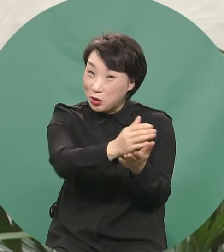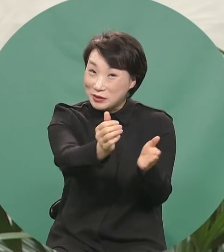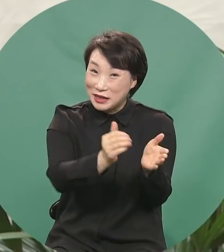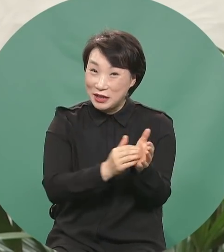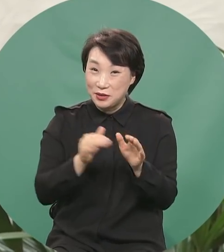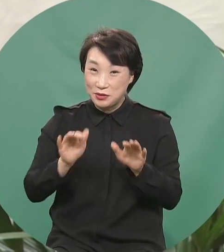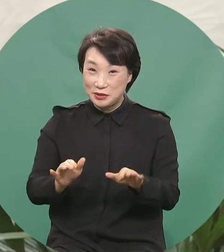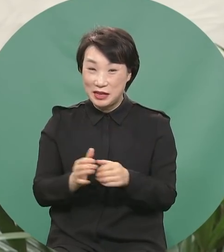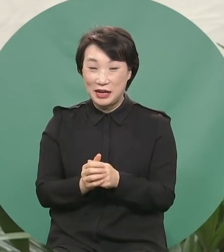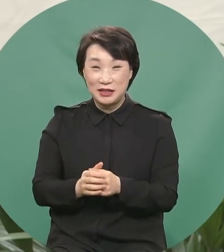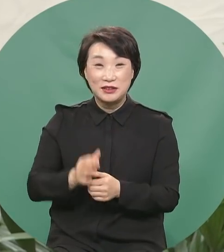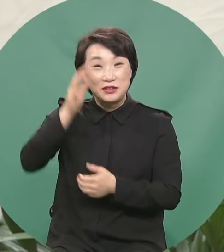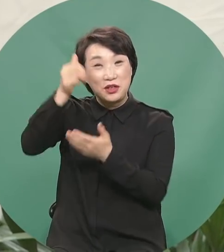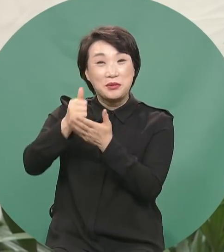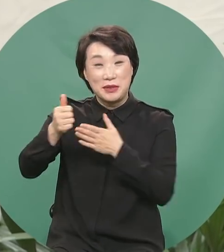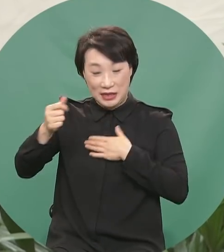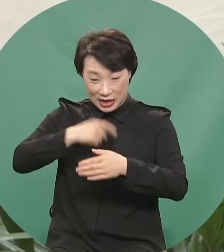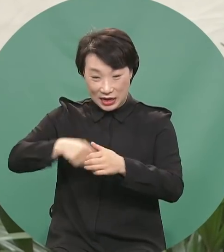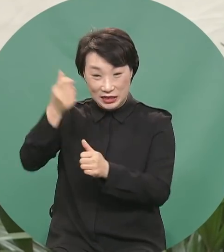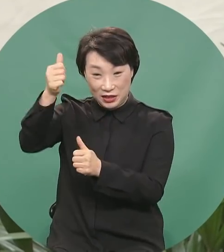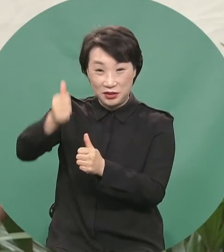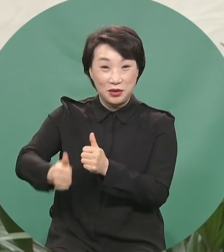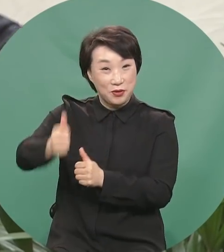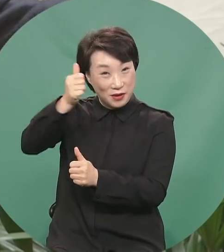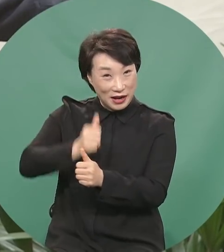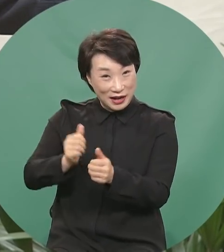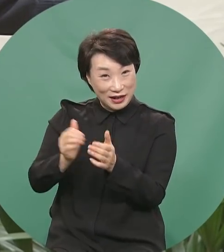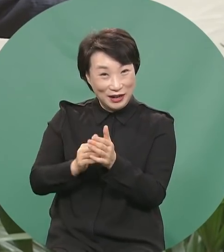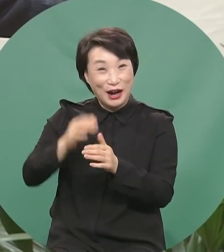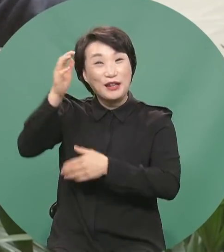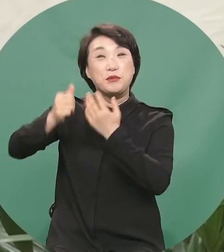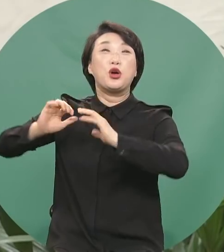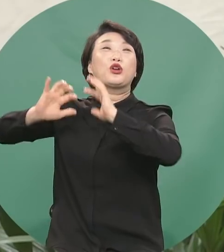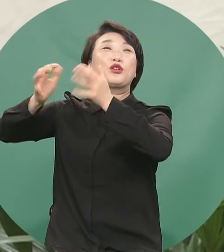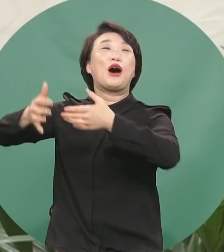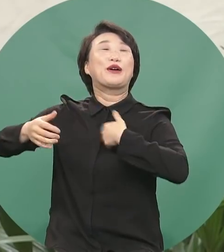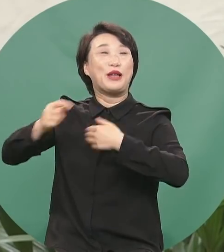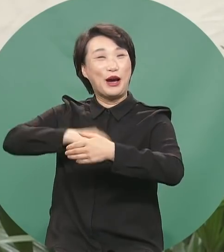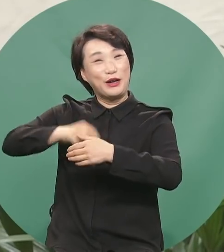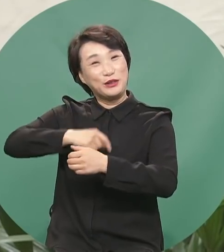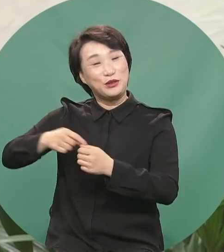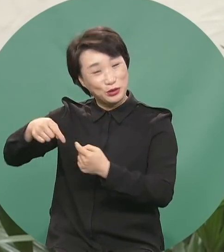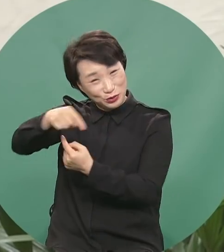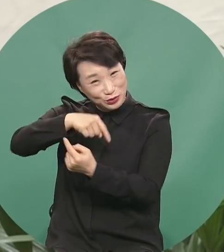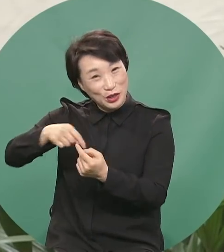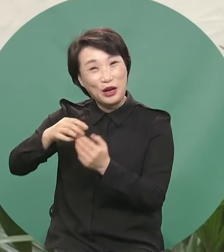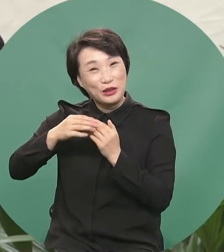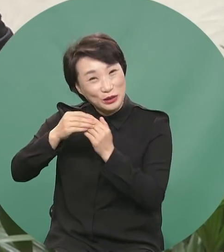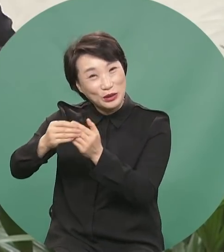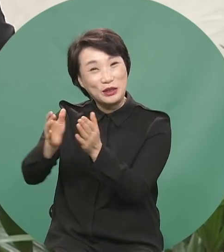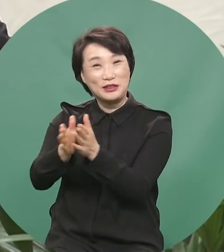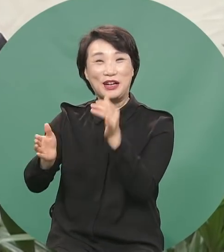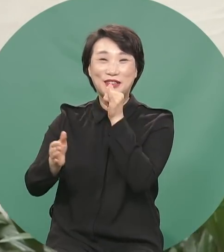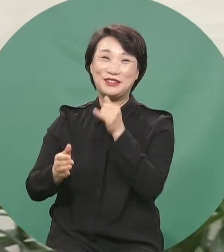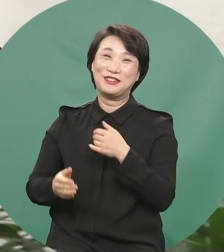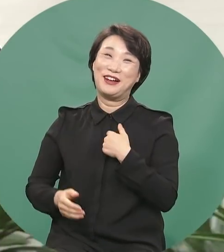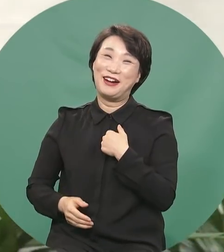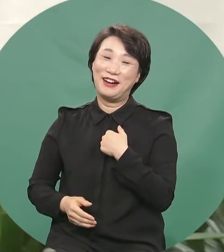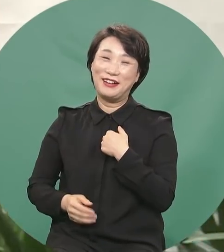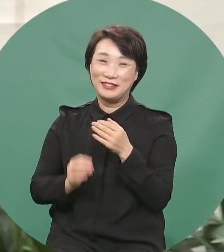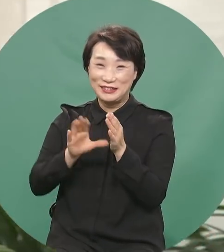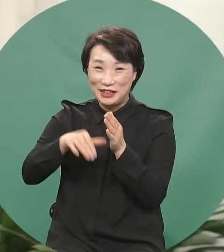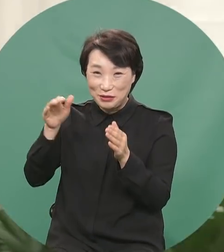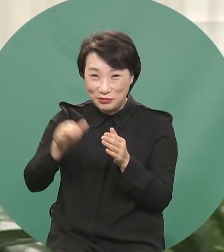쫓아내고 성령이 내 안에 오시면 하나님의 나라를 내 안에서 운영하기 시작한다.